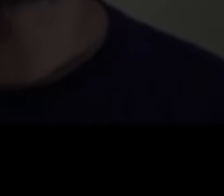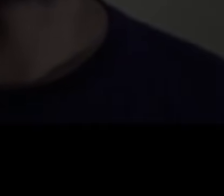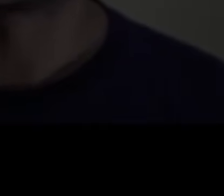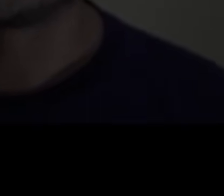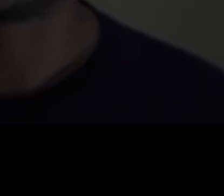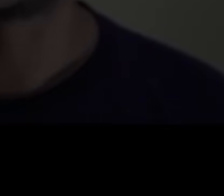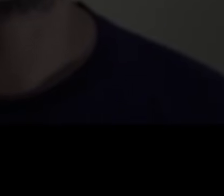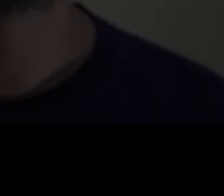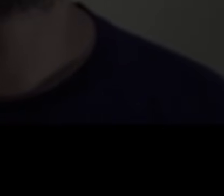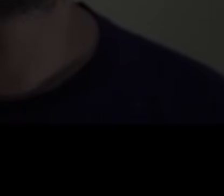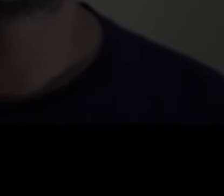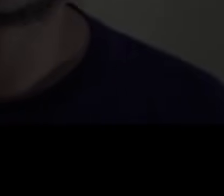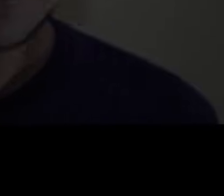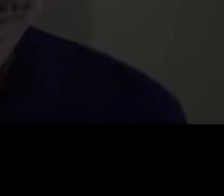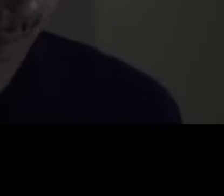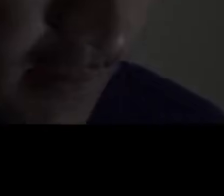memberikan pesan perdamaian.